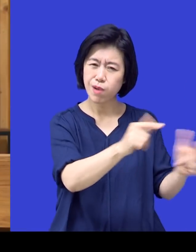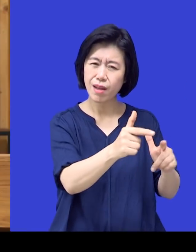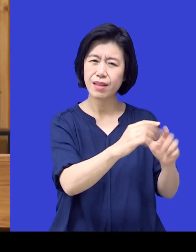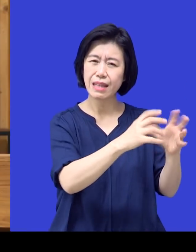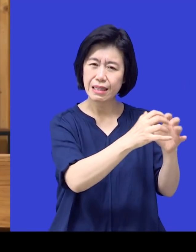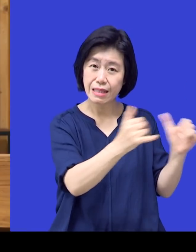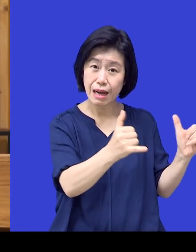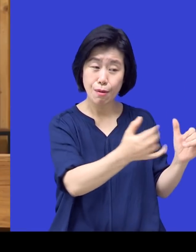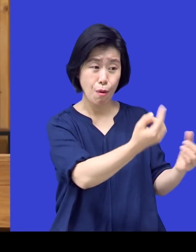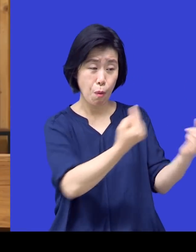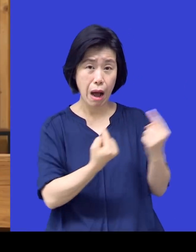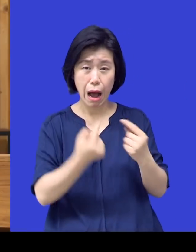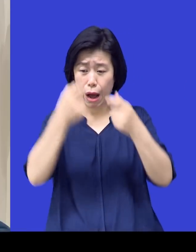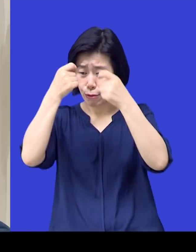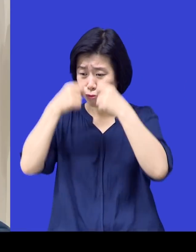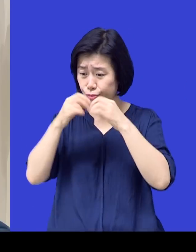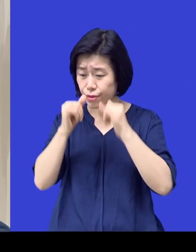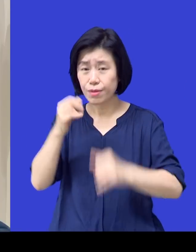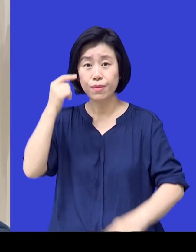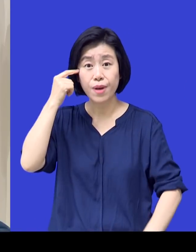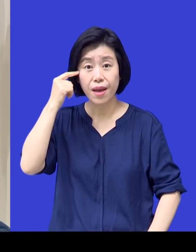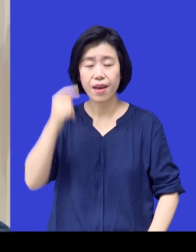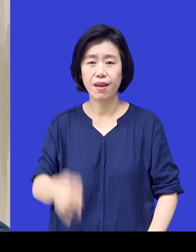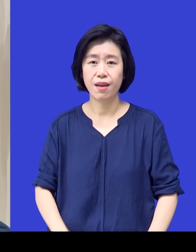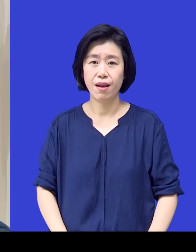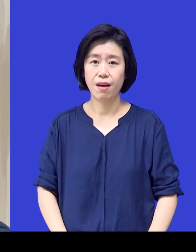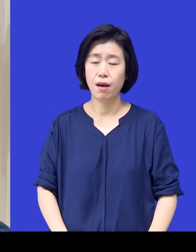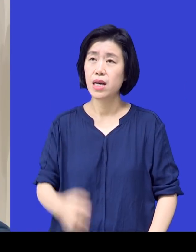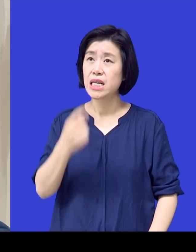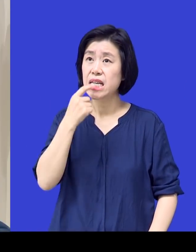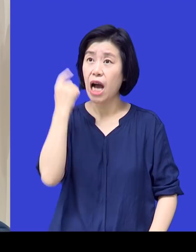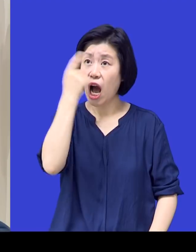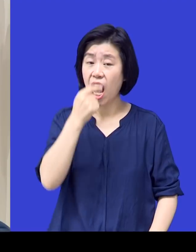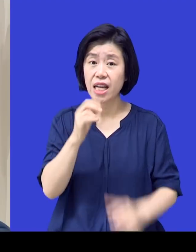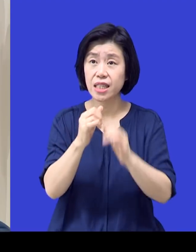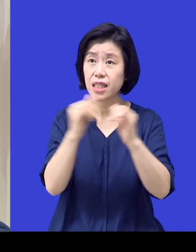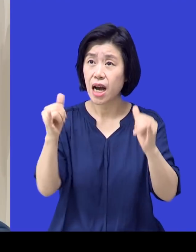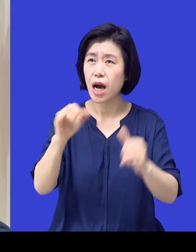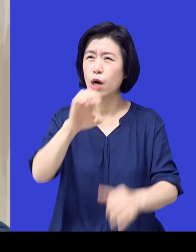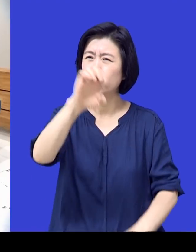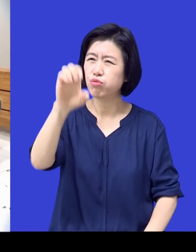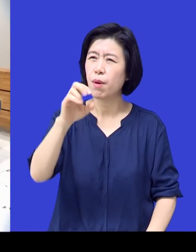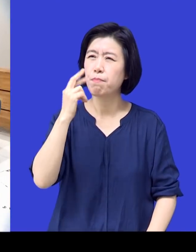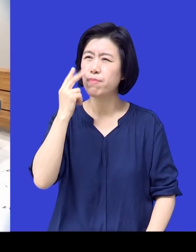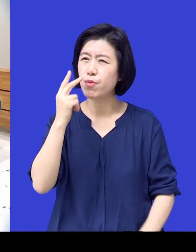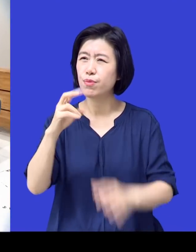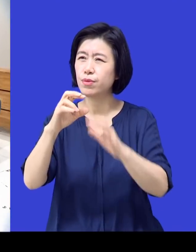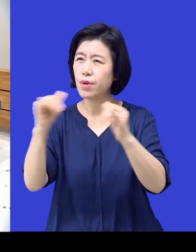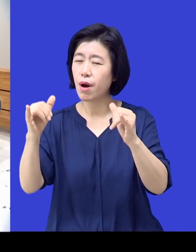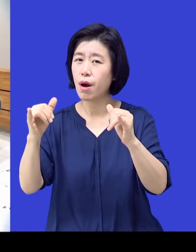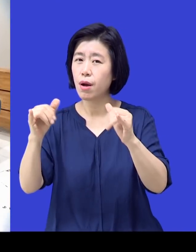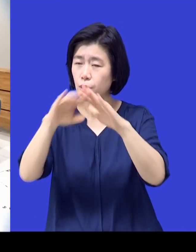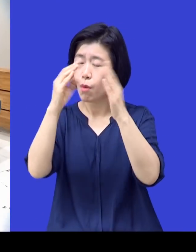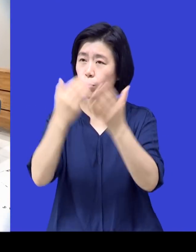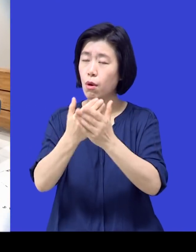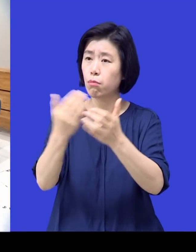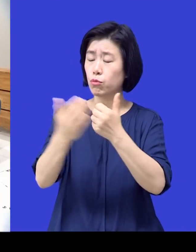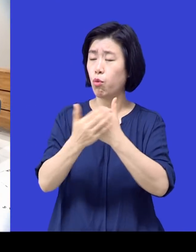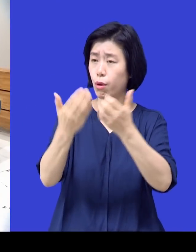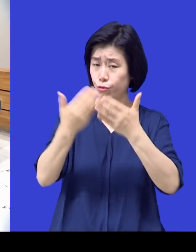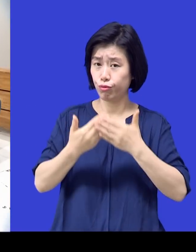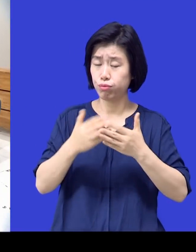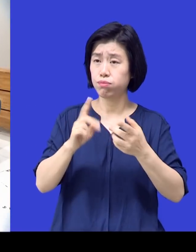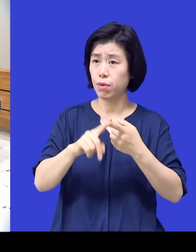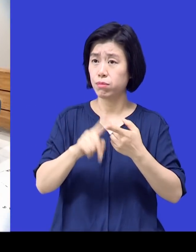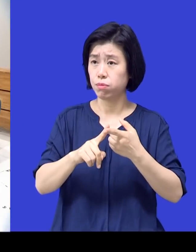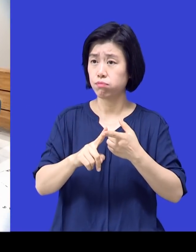넉넉했으니까 도왔다는 그게 있지만 예, 예. 자기 민족이 자기 나라가 이제는 희망을 갖게 되는 한국처럼 될 수 그죠. 있다는. 우리나라처럼.